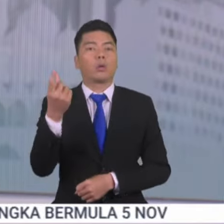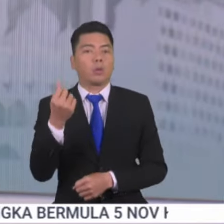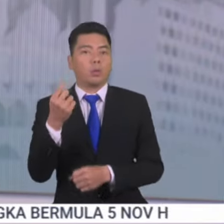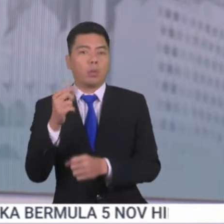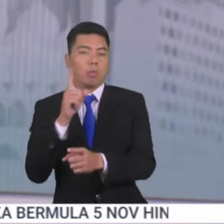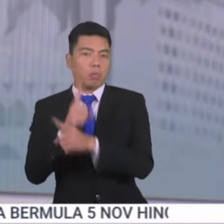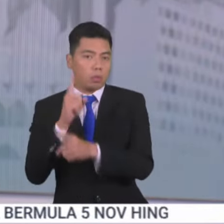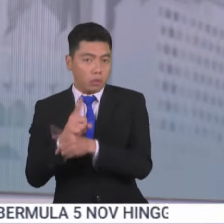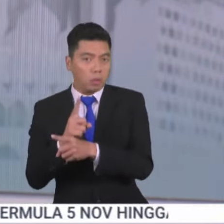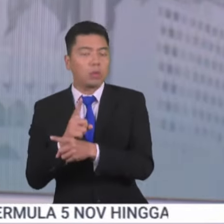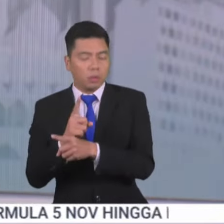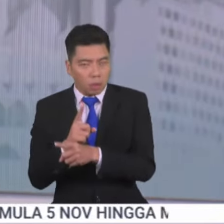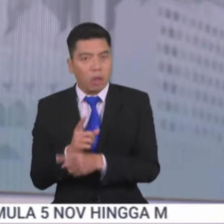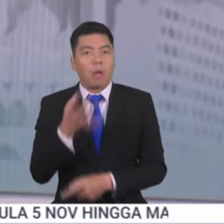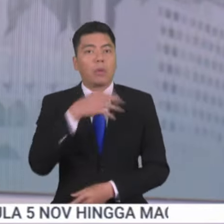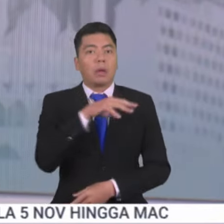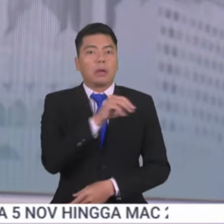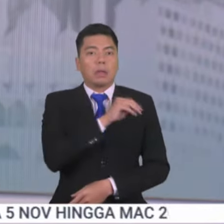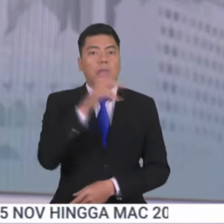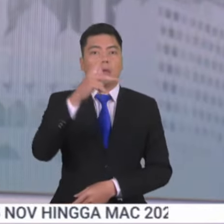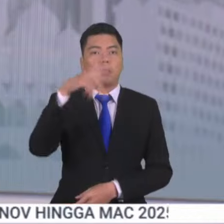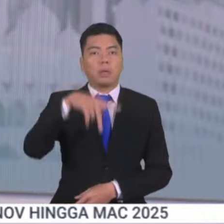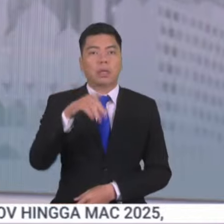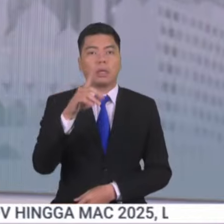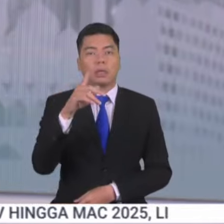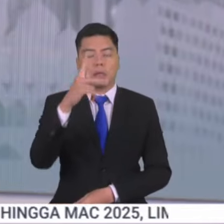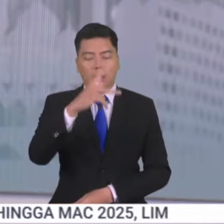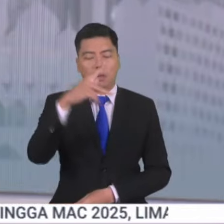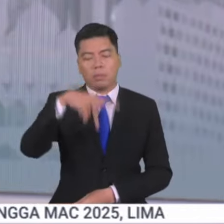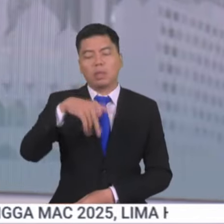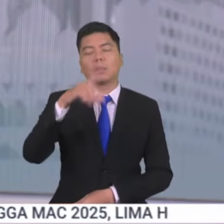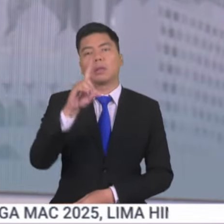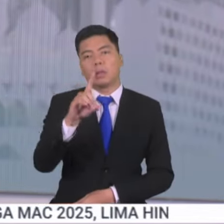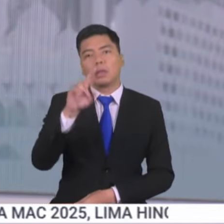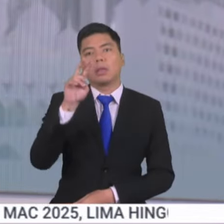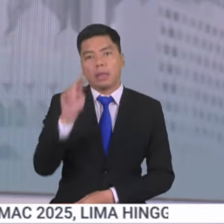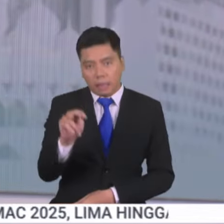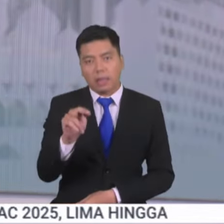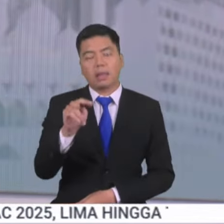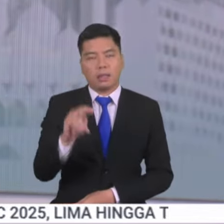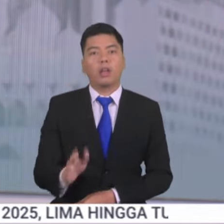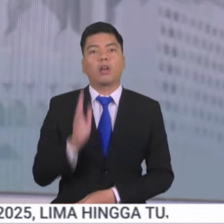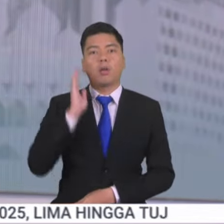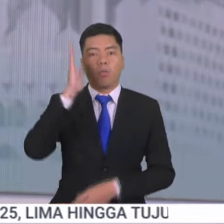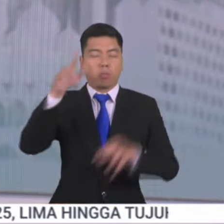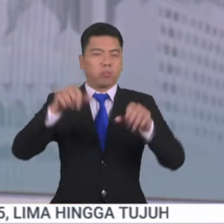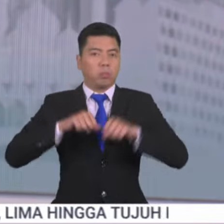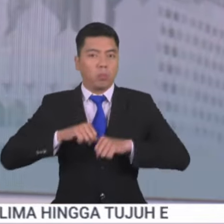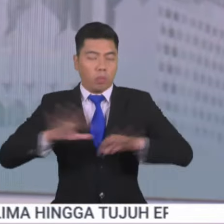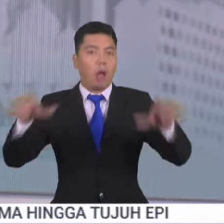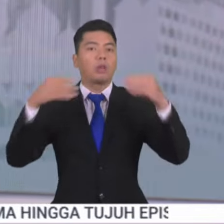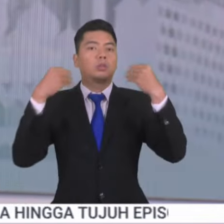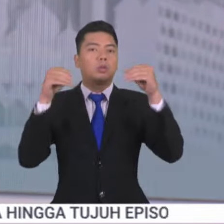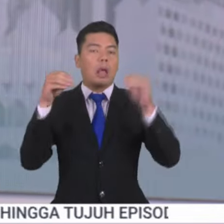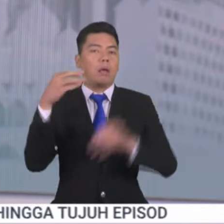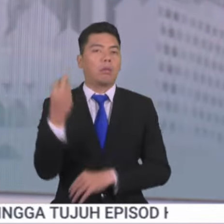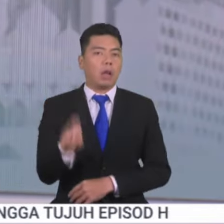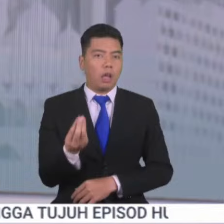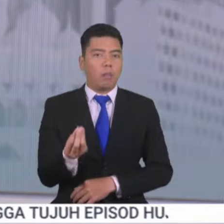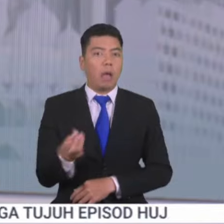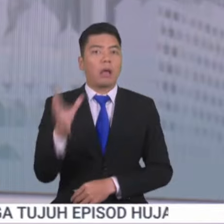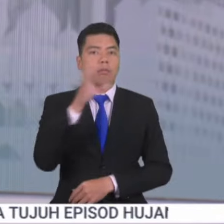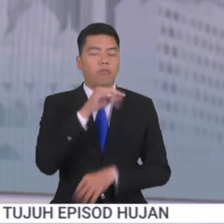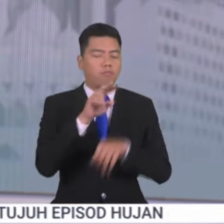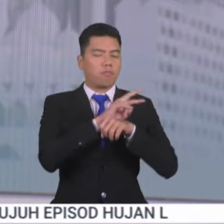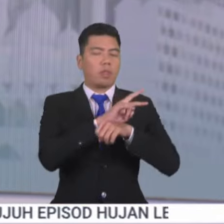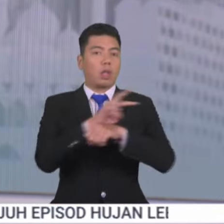pada harga berpatutan, Kementerian Perdagangan Dalam Negeri dan Kos Sara Hidup, KPDN, akan memperbanyak program jualan rahmah